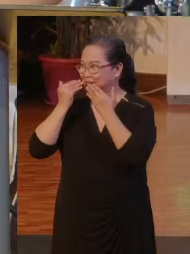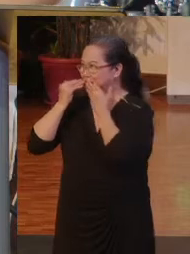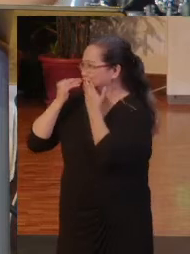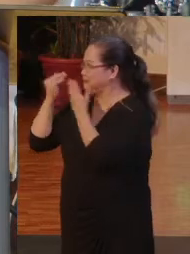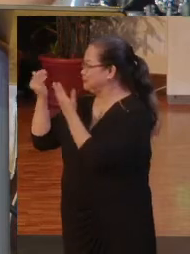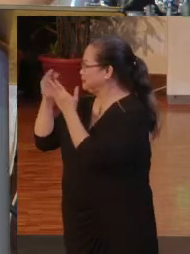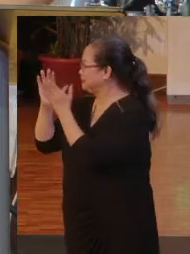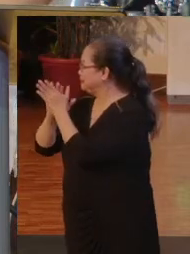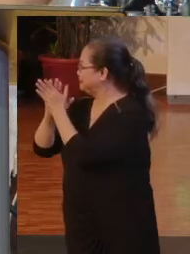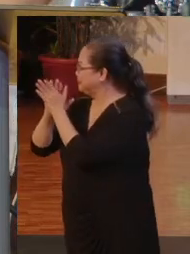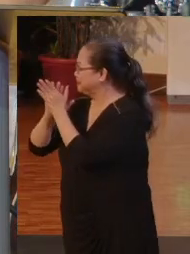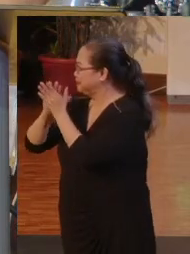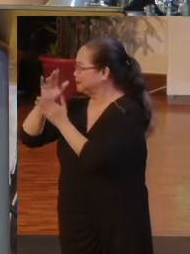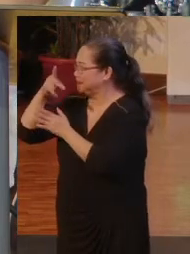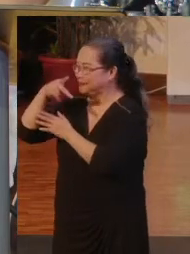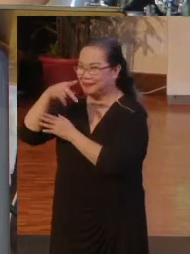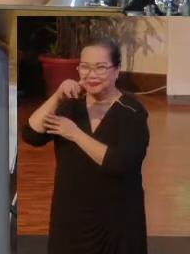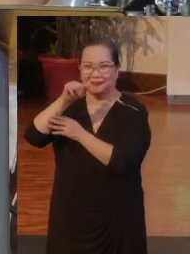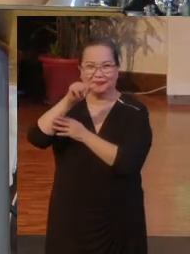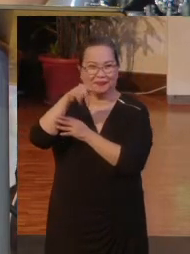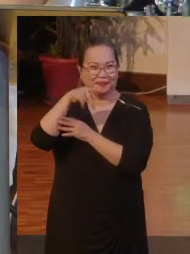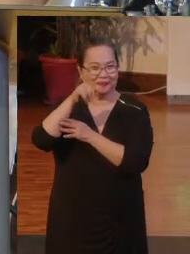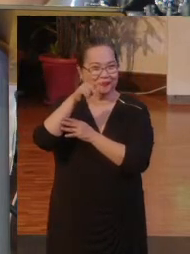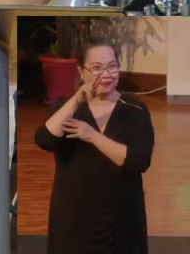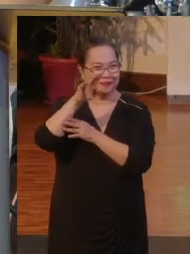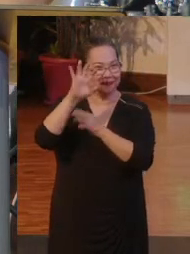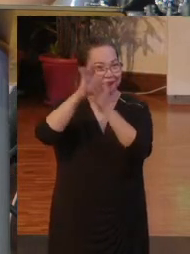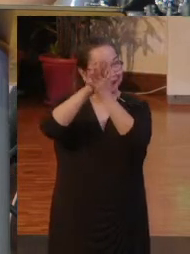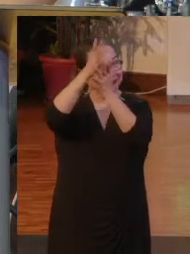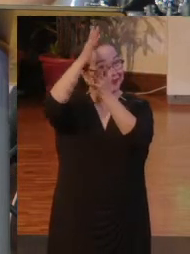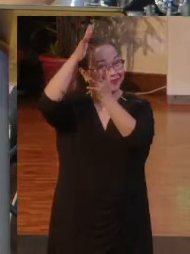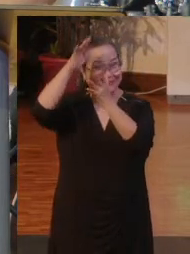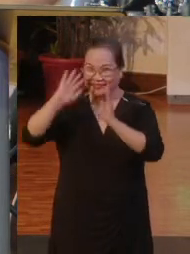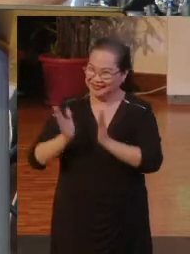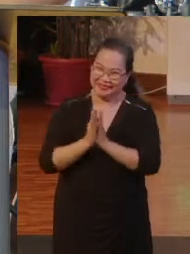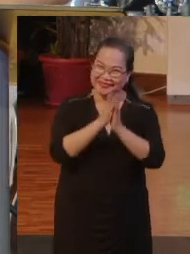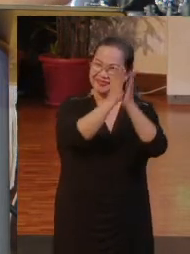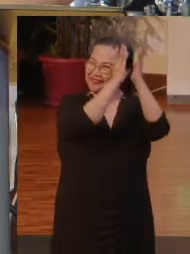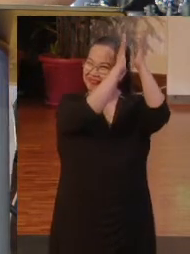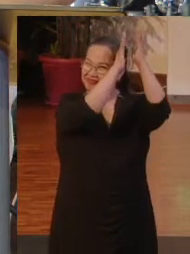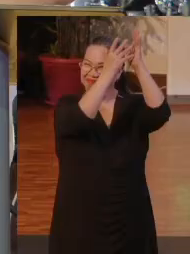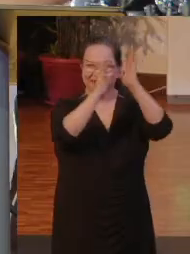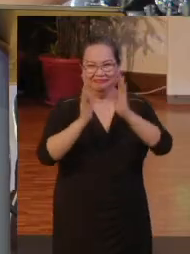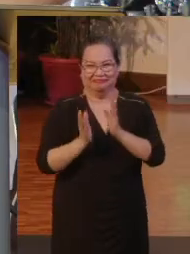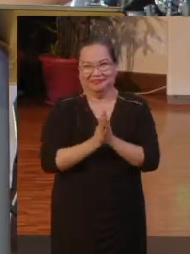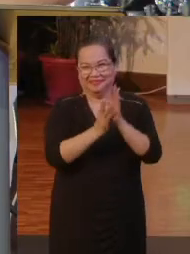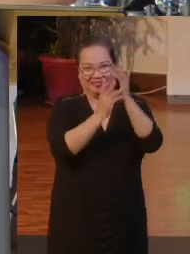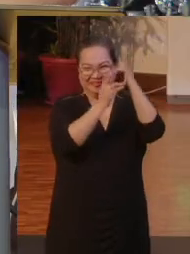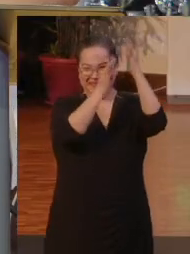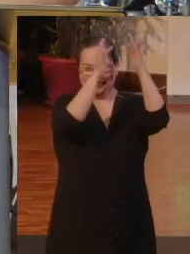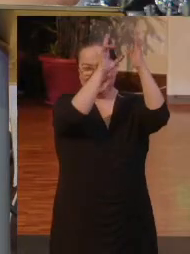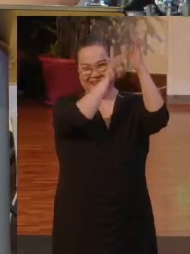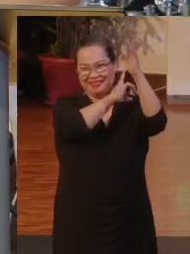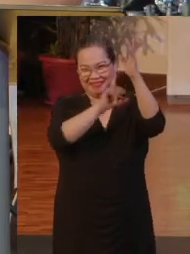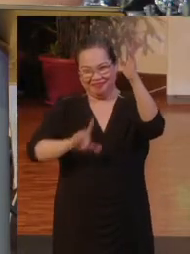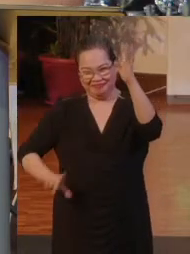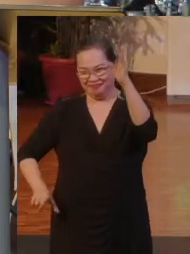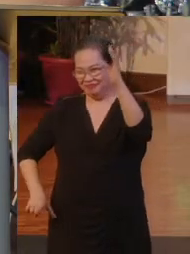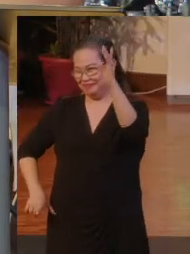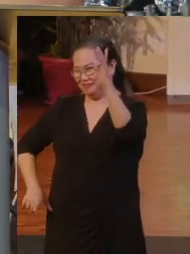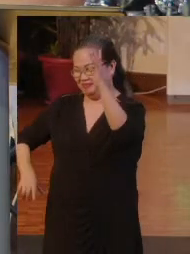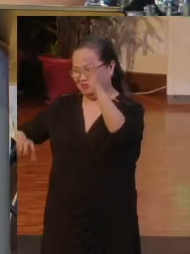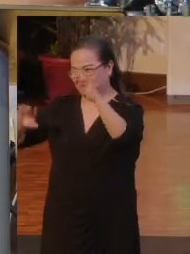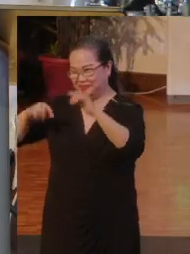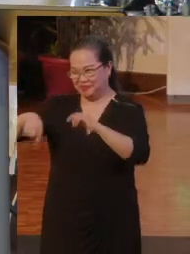sa papuri. Ating purihin, purihin, purihin ang